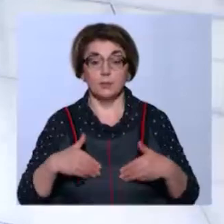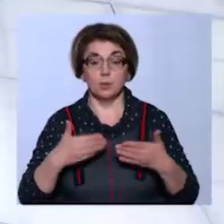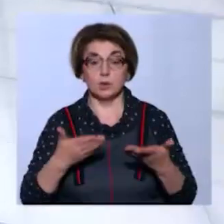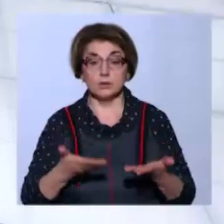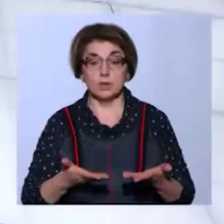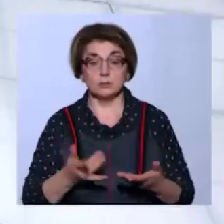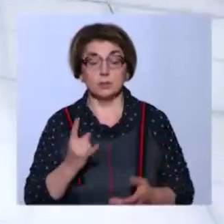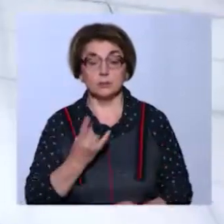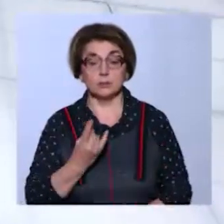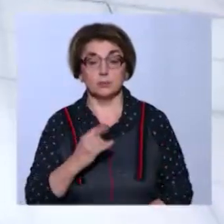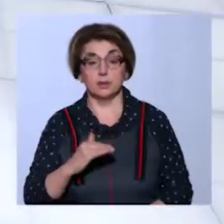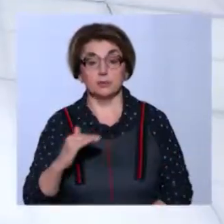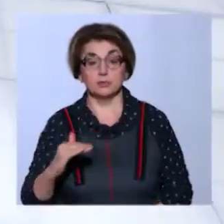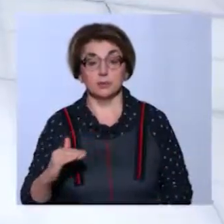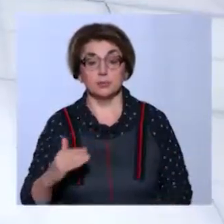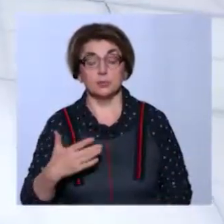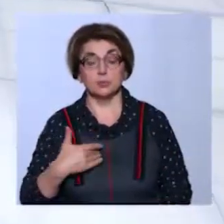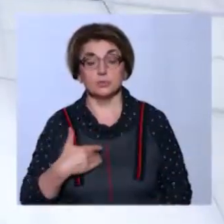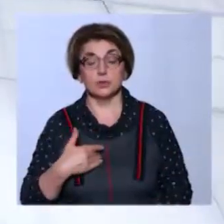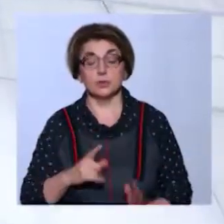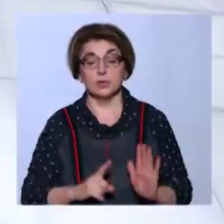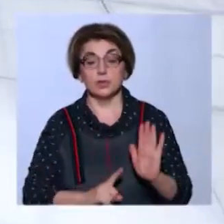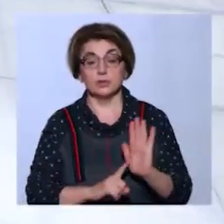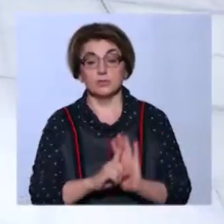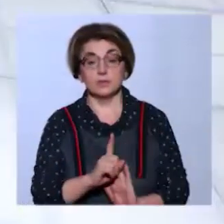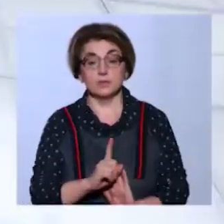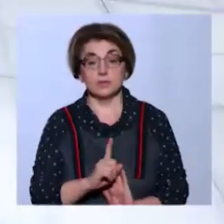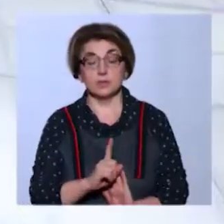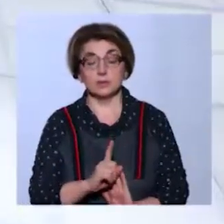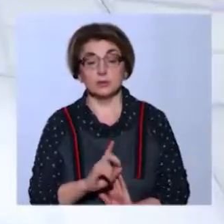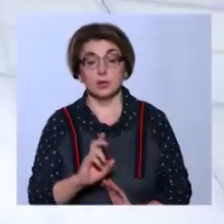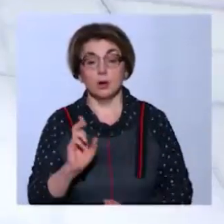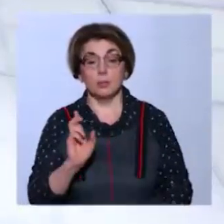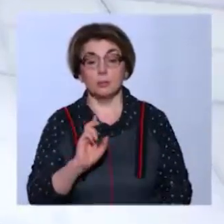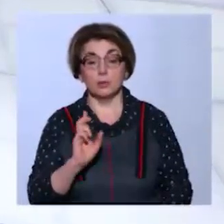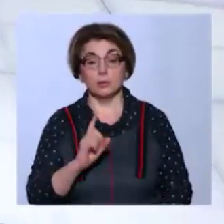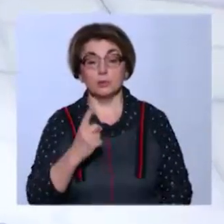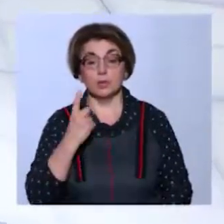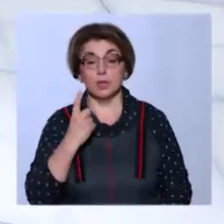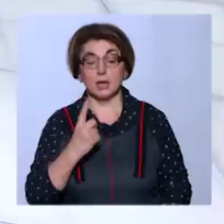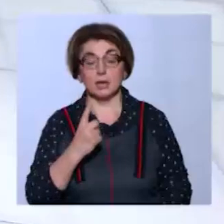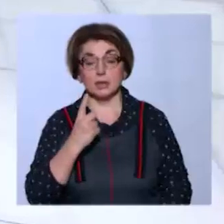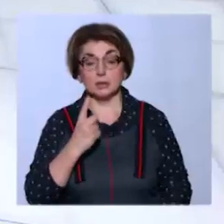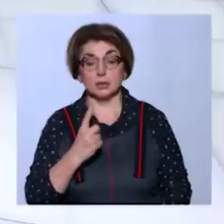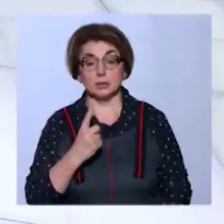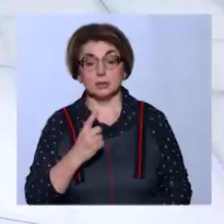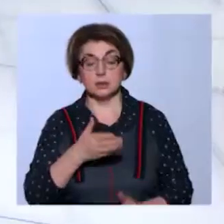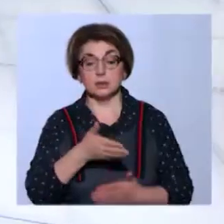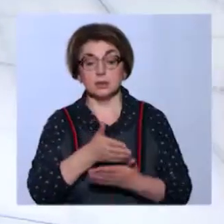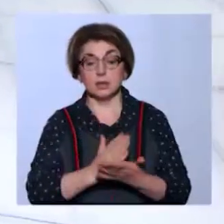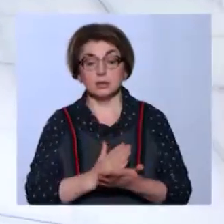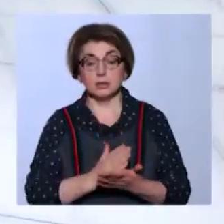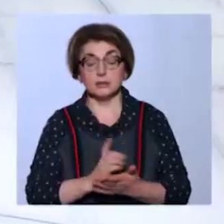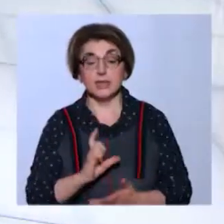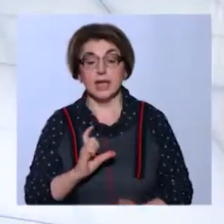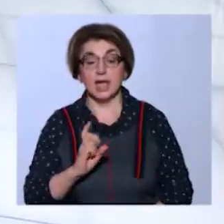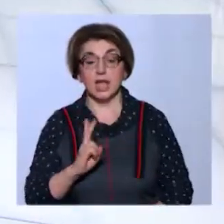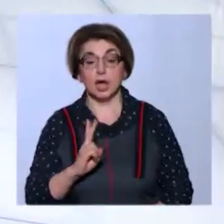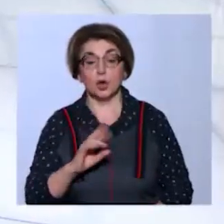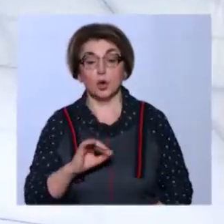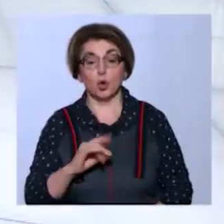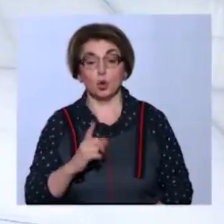მოგესალმებით ბავშვებო. ჩვენ ვიწყებთ ბიოლოგიის ერთ-ერთი დარგის ეკოლოგიის